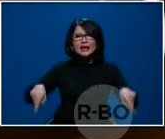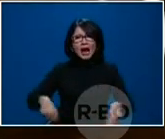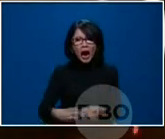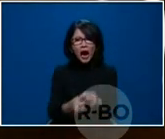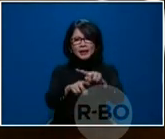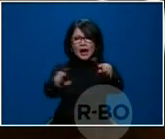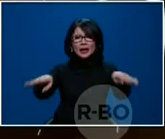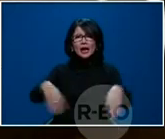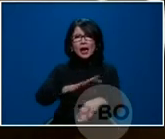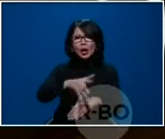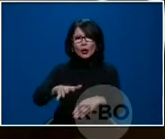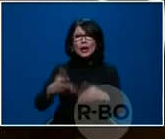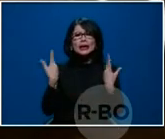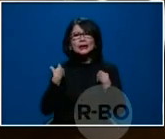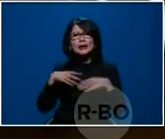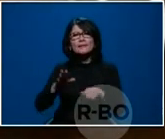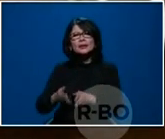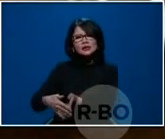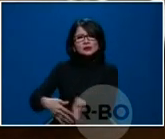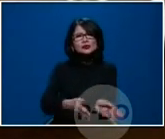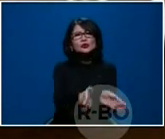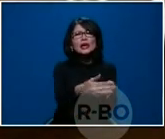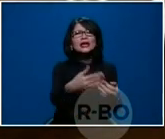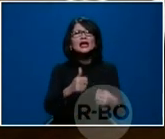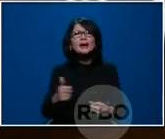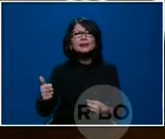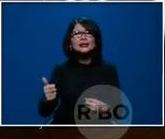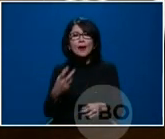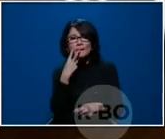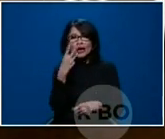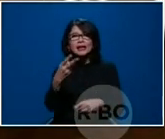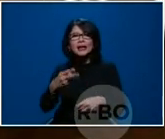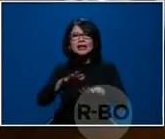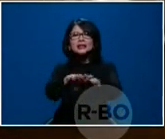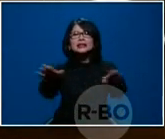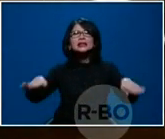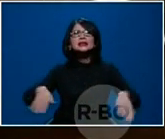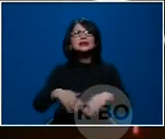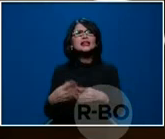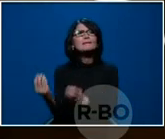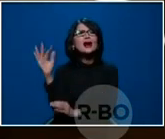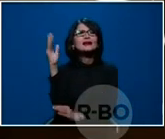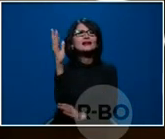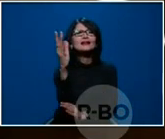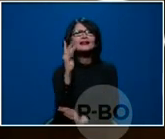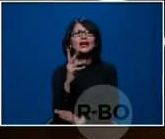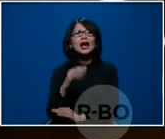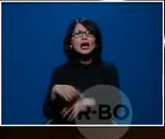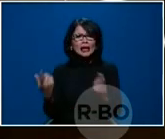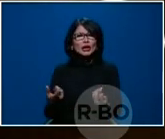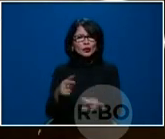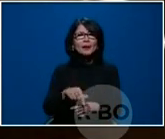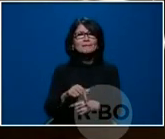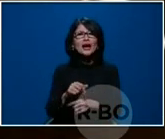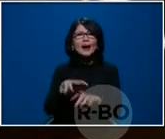jadi ini bukan dilihat benda mati Ketika kita melihat sebuah taman ruang publik terbuka Rama hijau ini benda mati